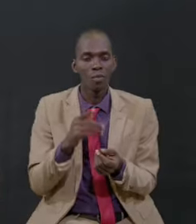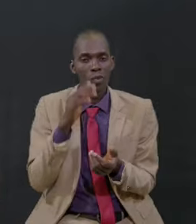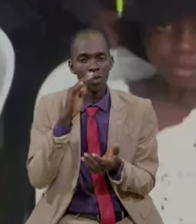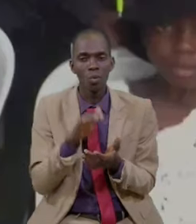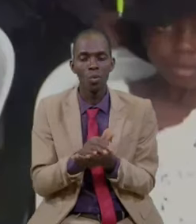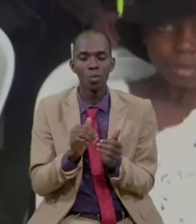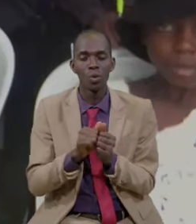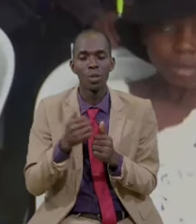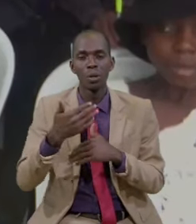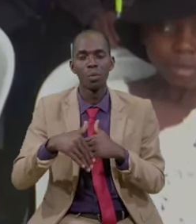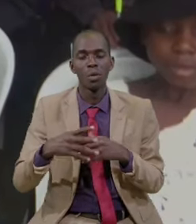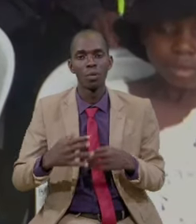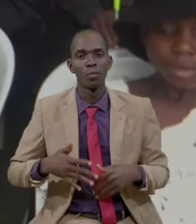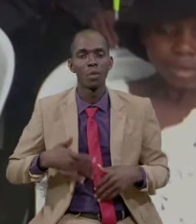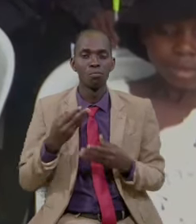Nourrir